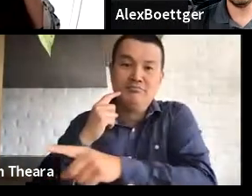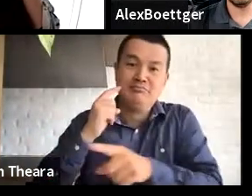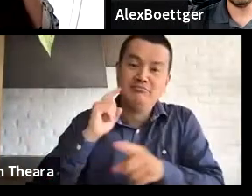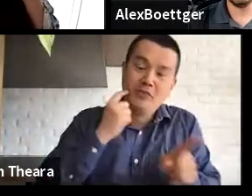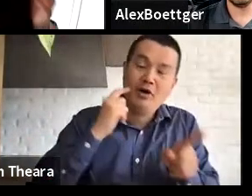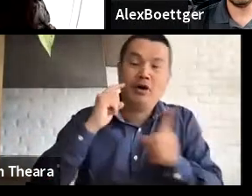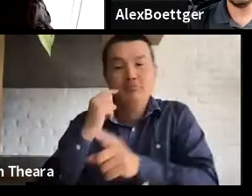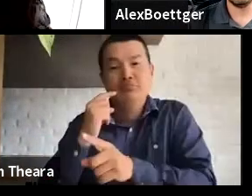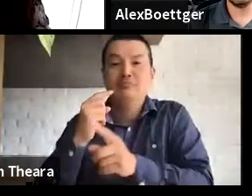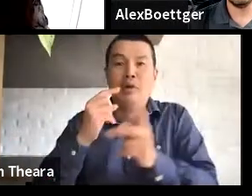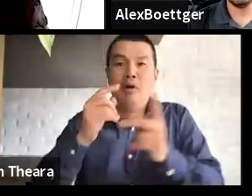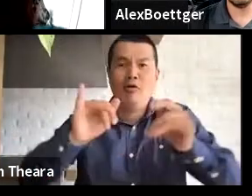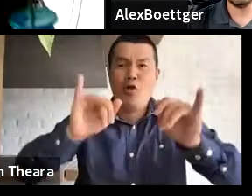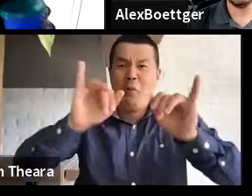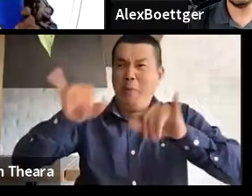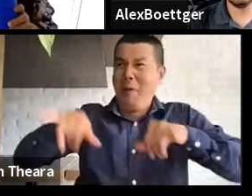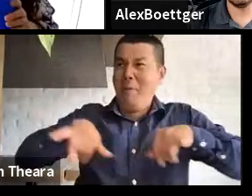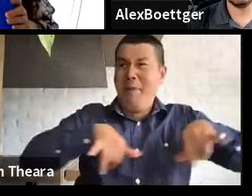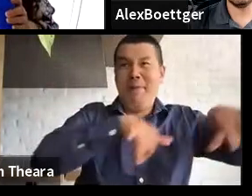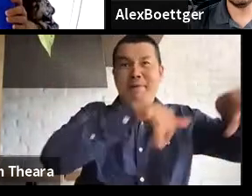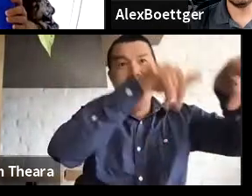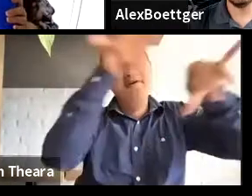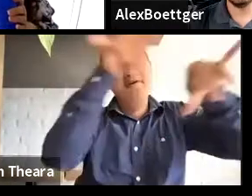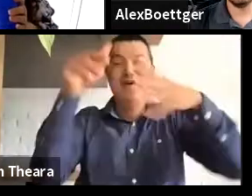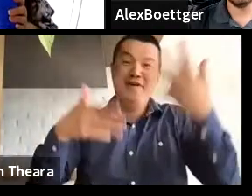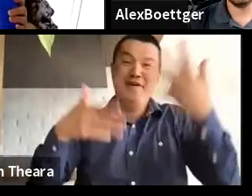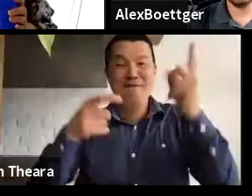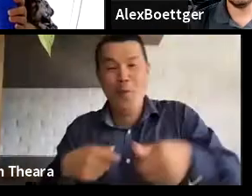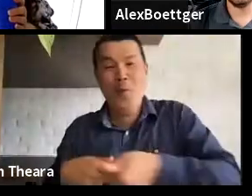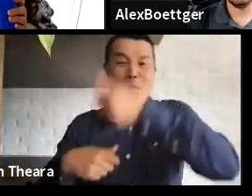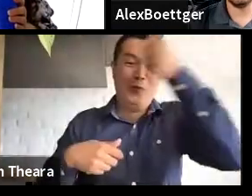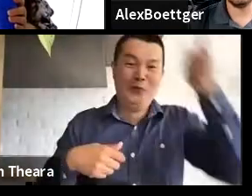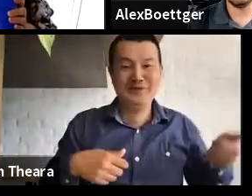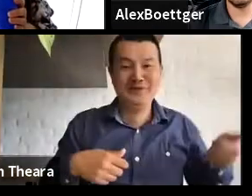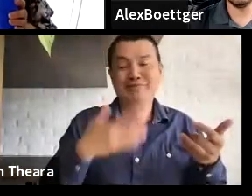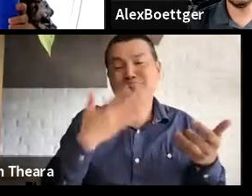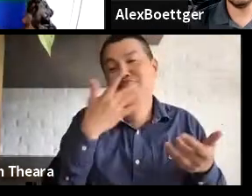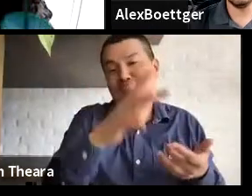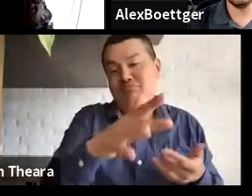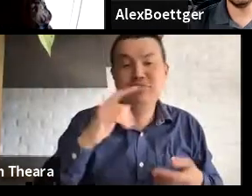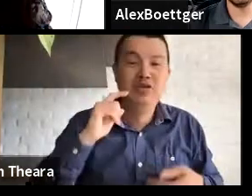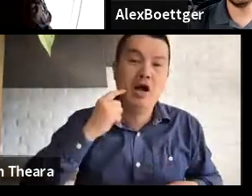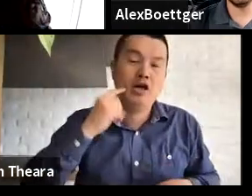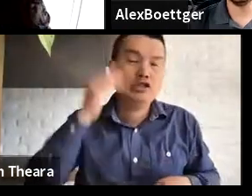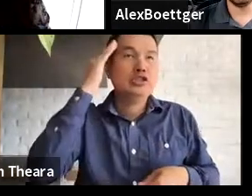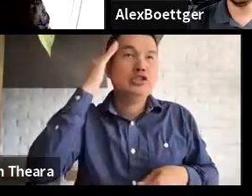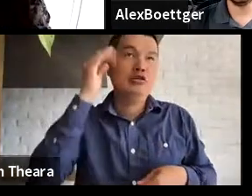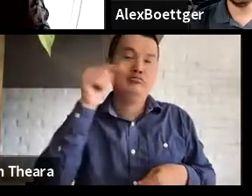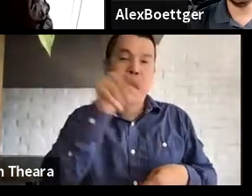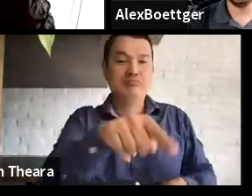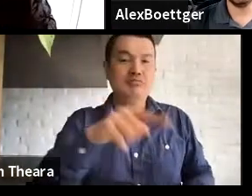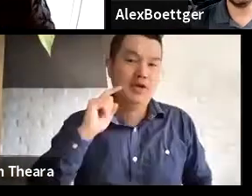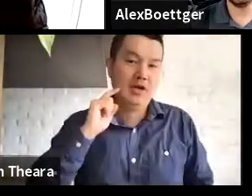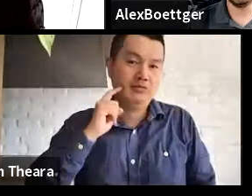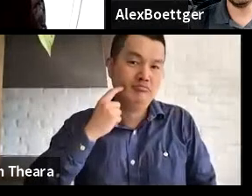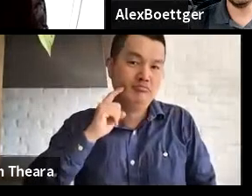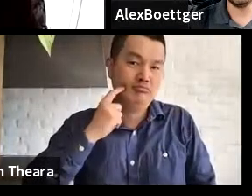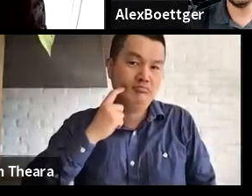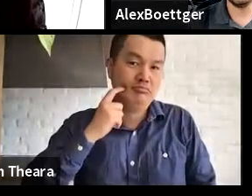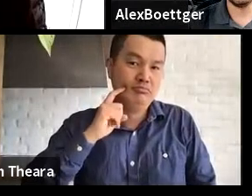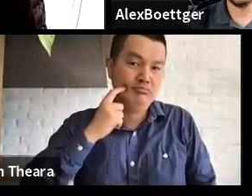Puis, des fois, il y a d'autres personnes aussi. Si on trouve un même signe qu'un autre sourd, bien, des fois, là, ça amène une confusion de qui on